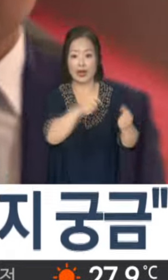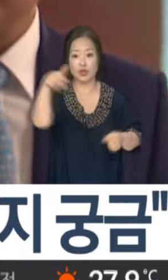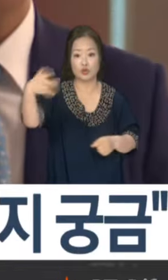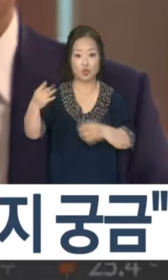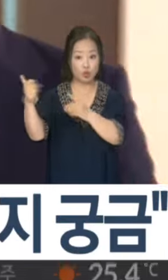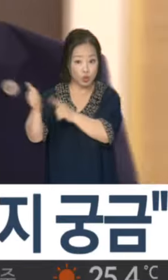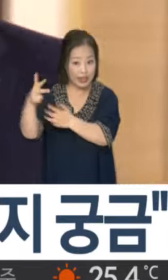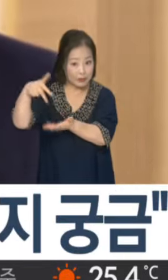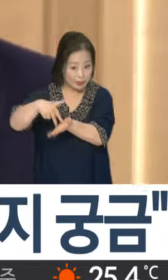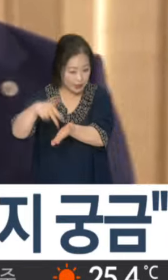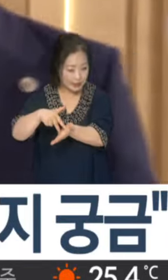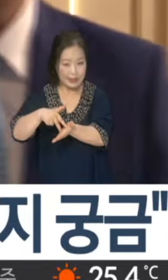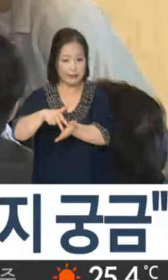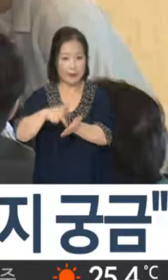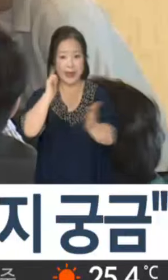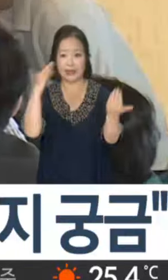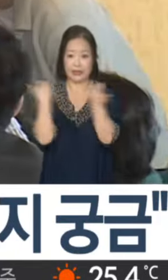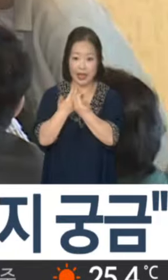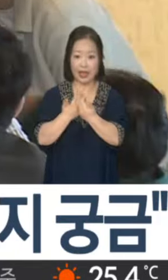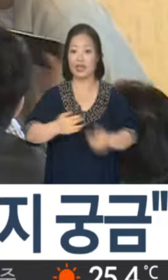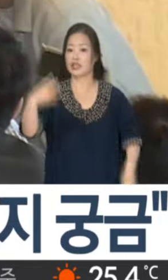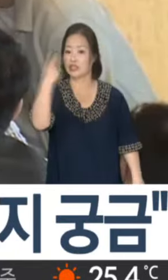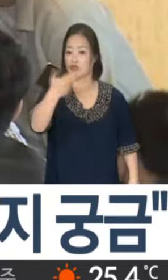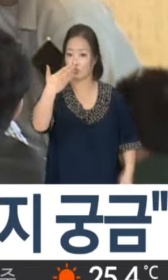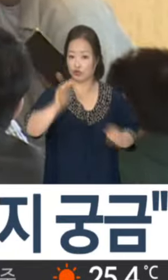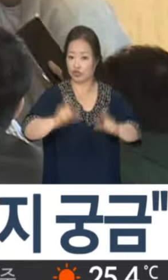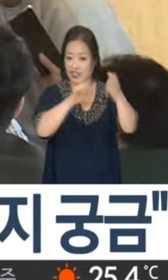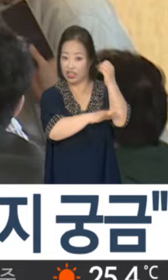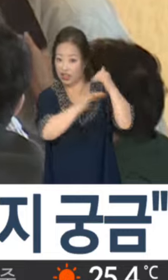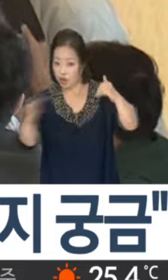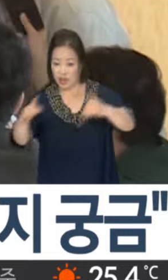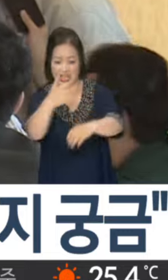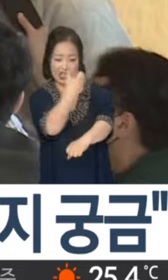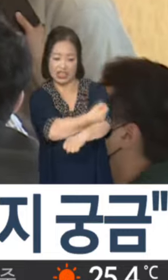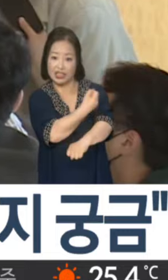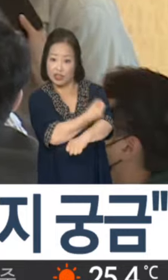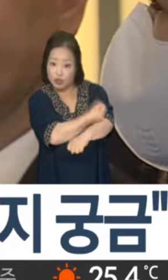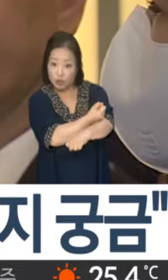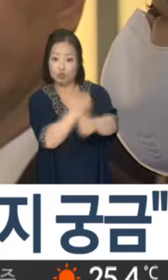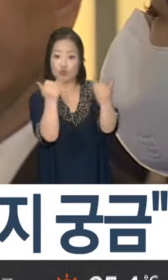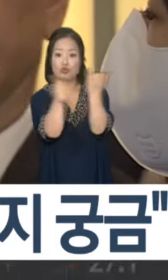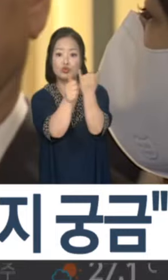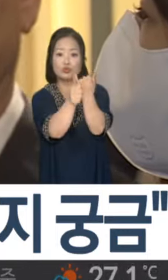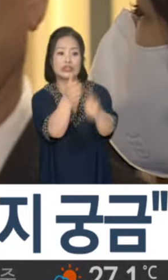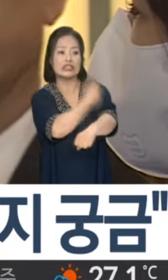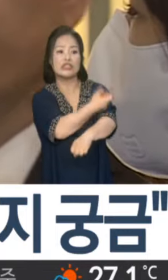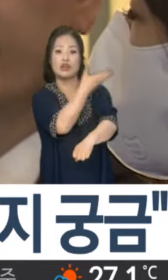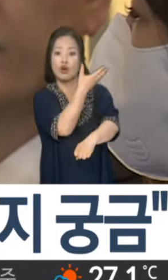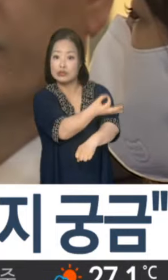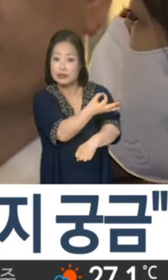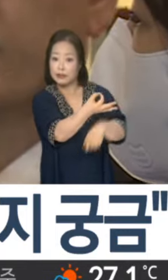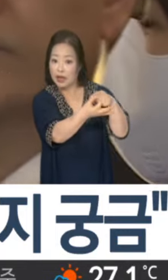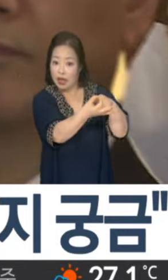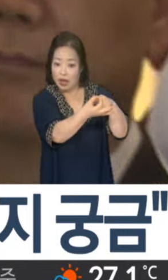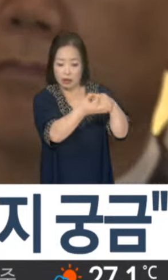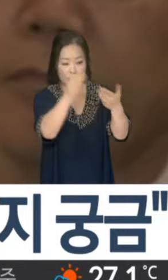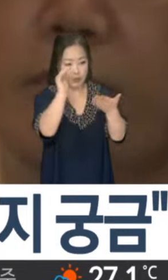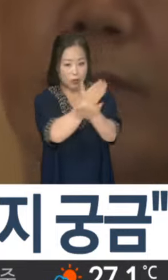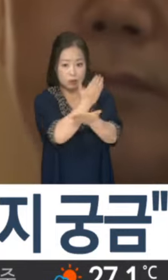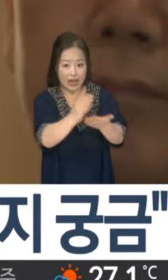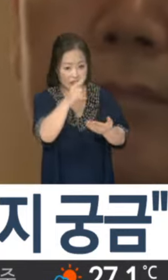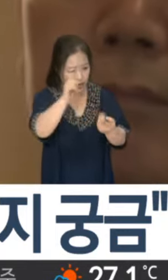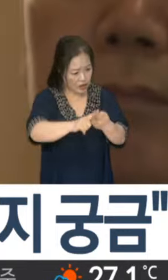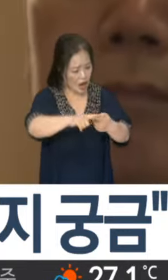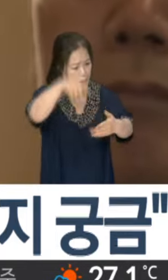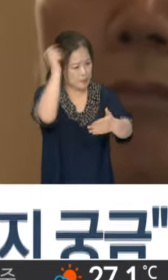즉각 반발했습니다 2009년을 기준으로 기여분을 비교한 기존 판결문과 다르다며 판결문을 다시 고칠